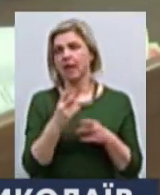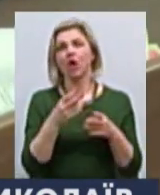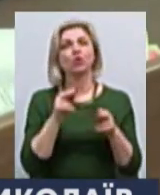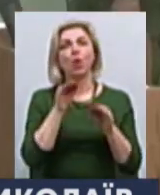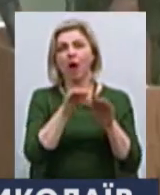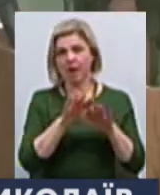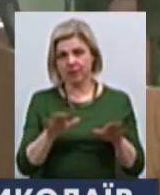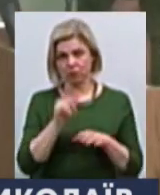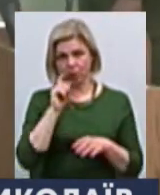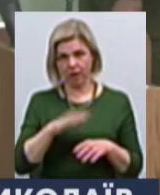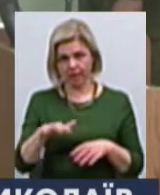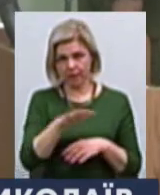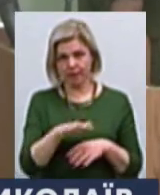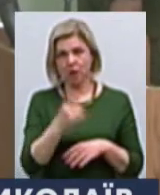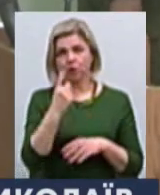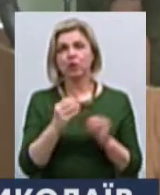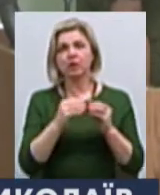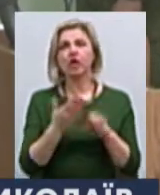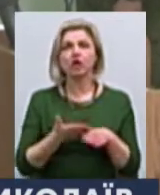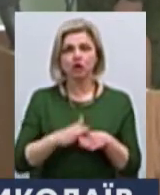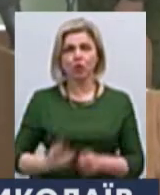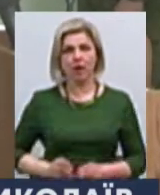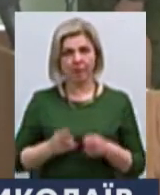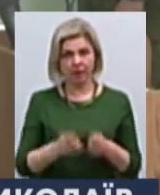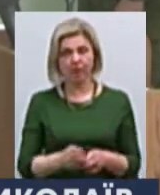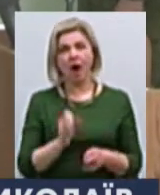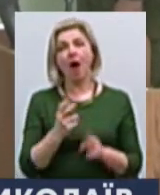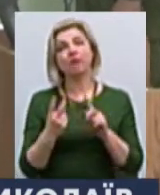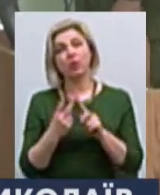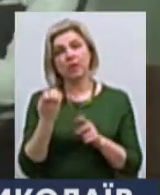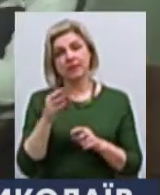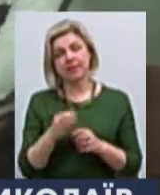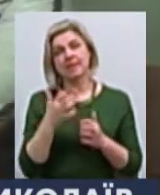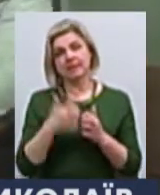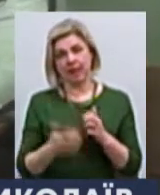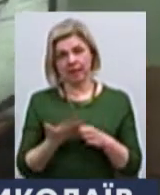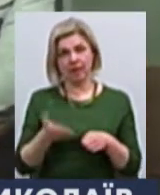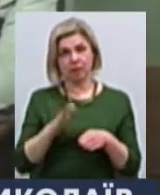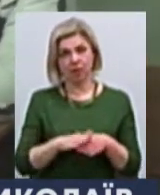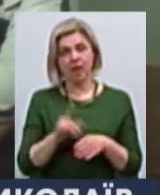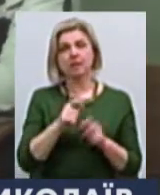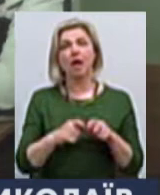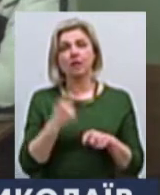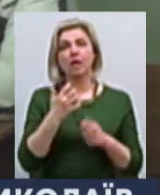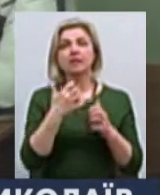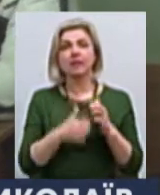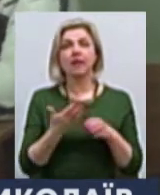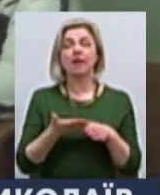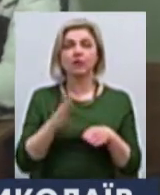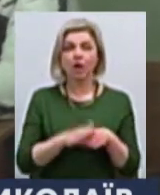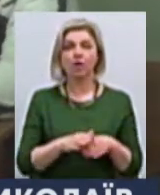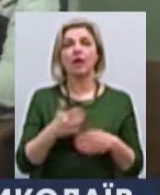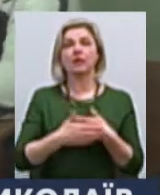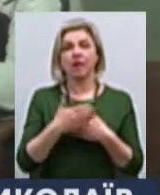– важкий злочин, 110 частина друга – середньої тяжкості. За словами сторони захисту, правопорушення середньої тяжкості